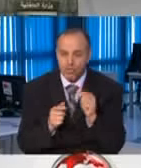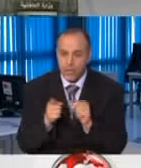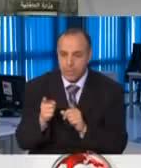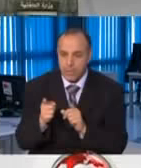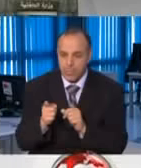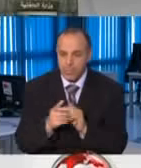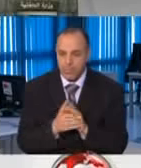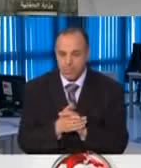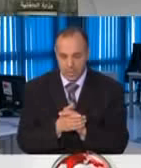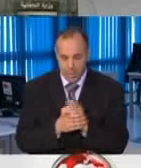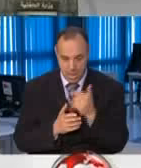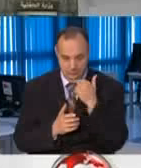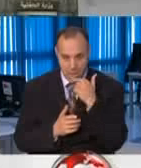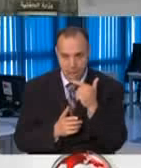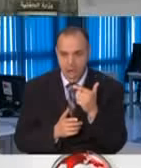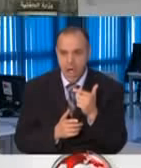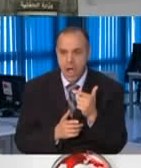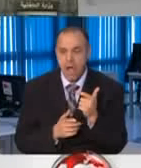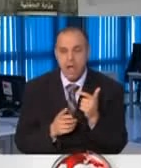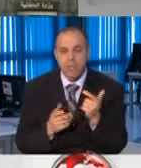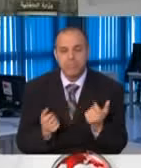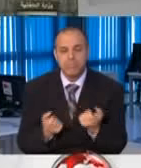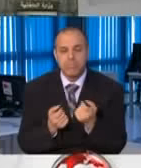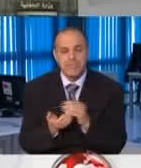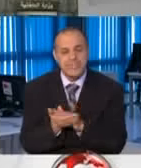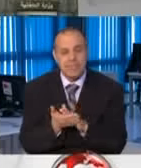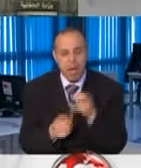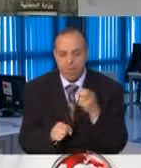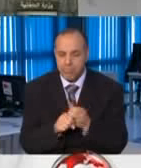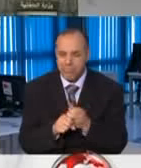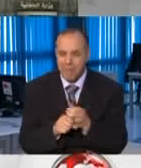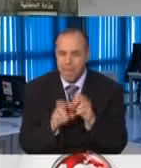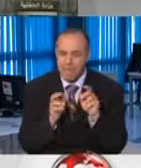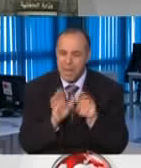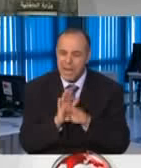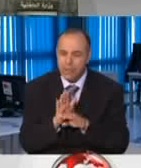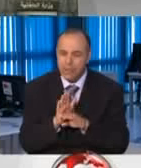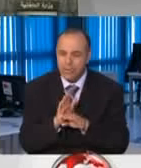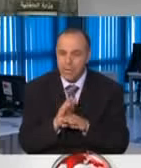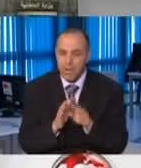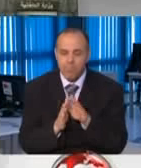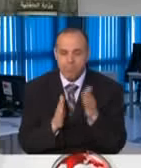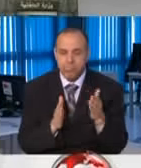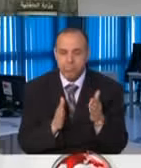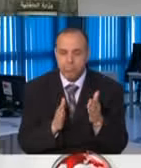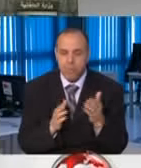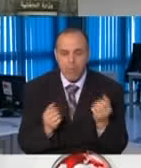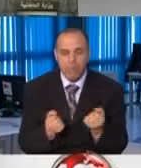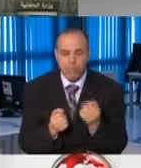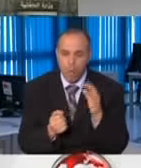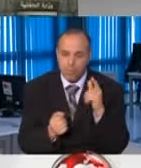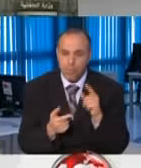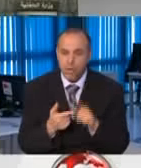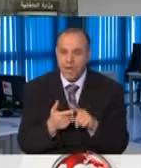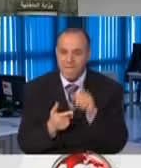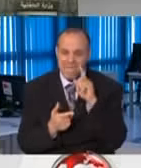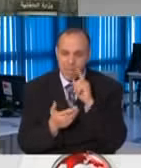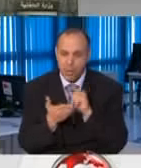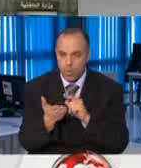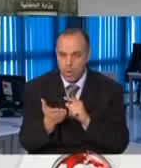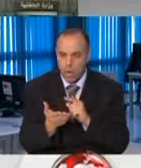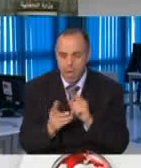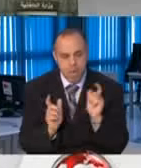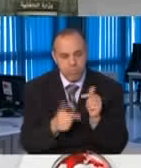عزة. وكان القائمون على حملة منيش مسامح قد أكدوا في بيان نشر على صفحة الرسمية للحملة أن التلميذة عفراء